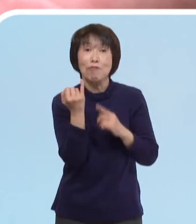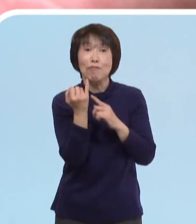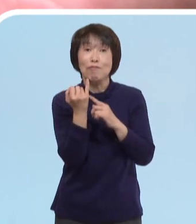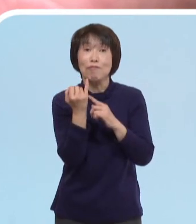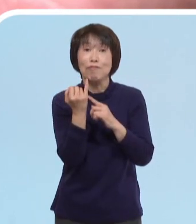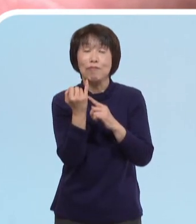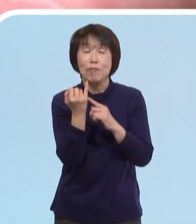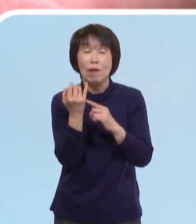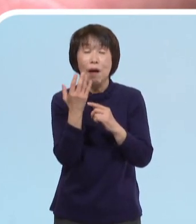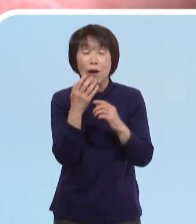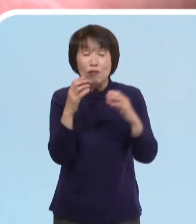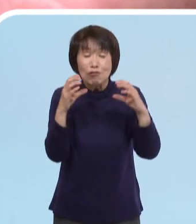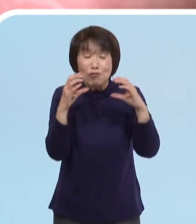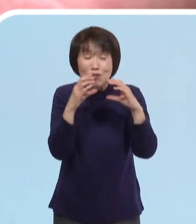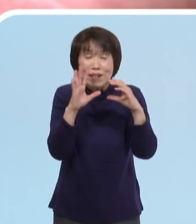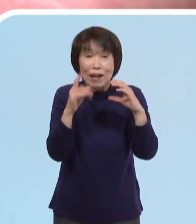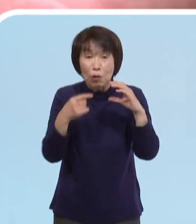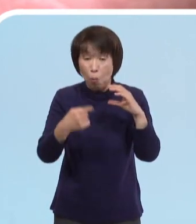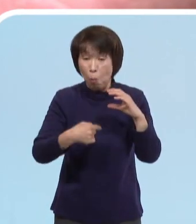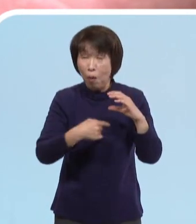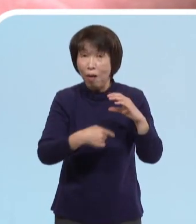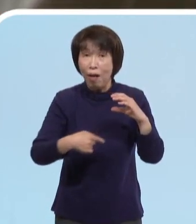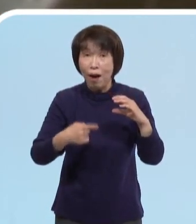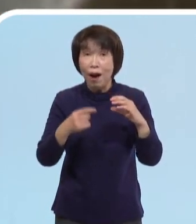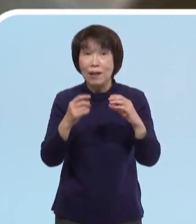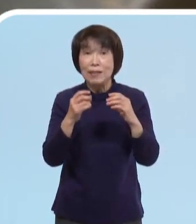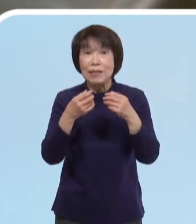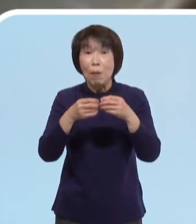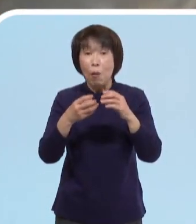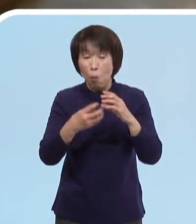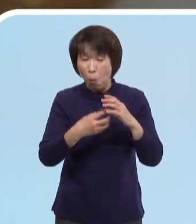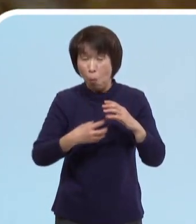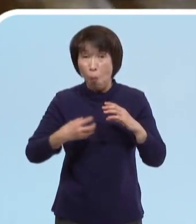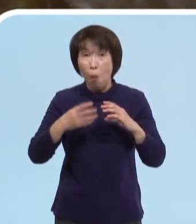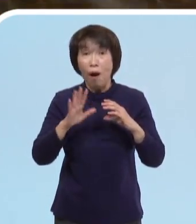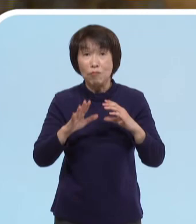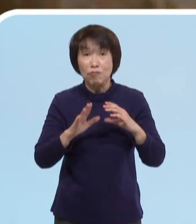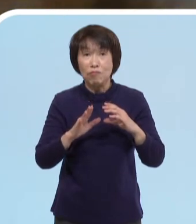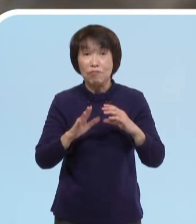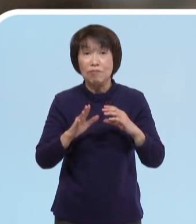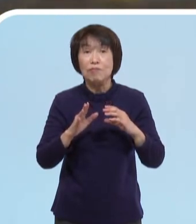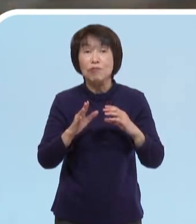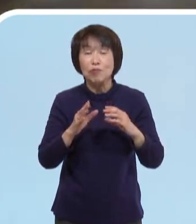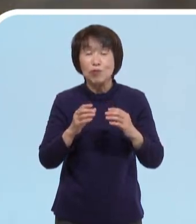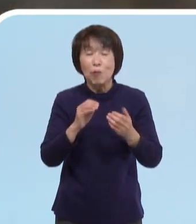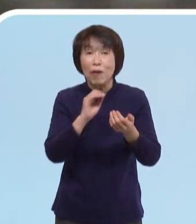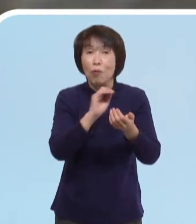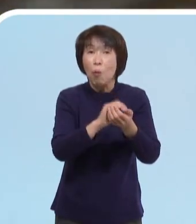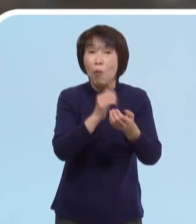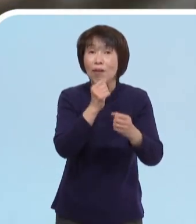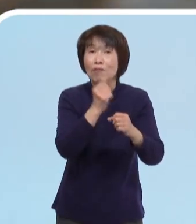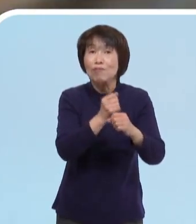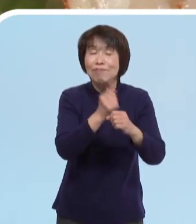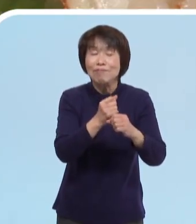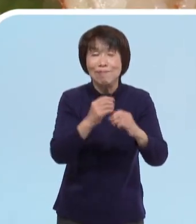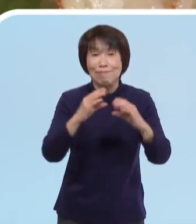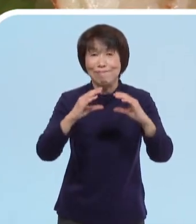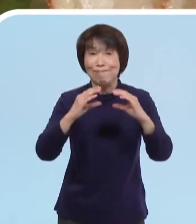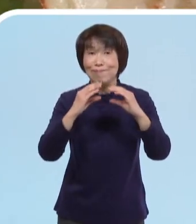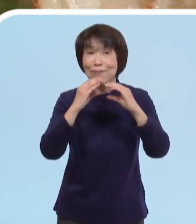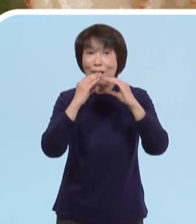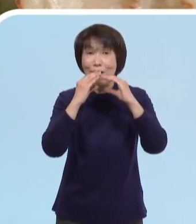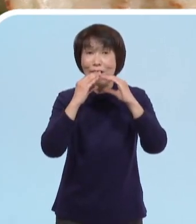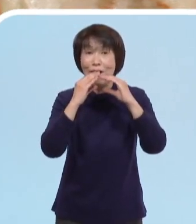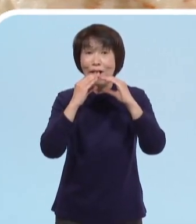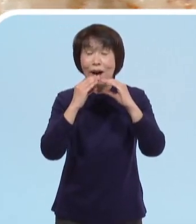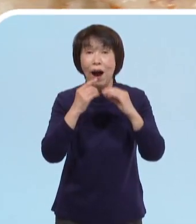こと。体は小さいですが卵を持っています。このセコガニの身や卵をクリームコロッケにしてパンに